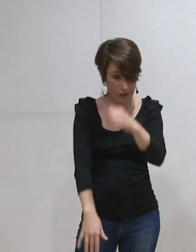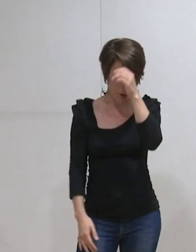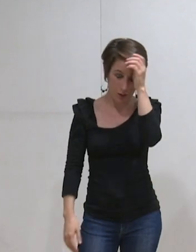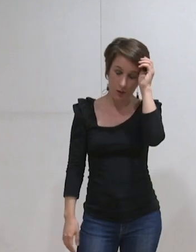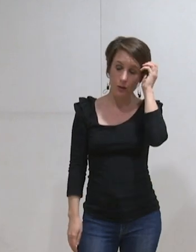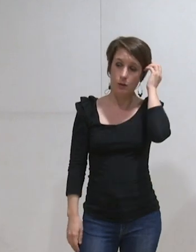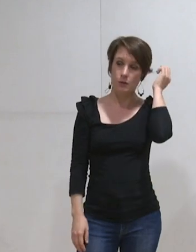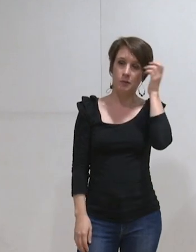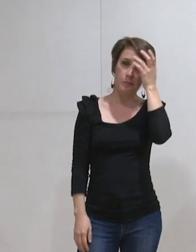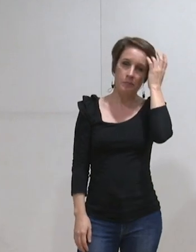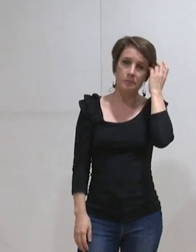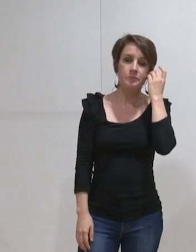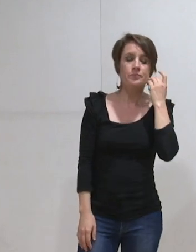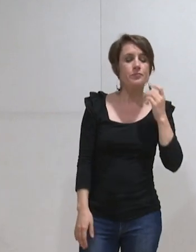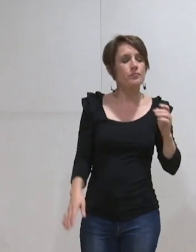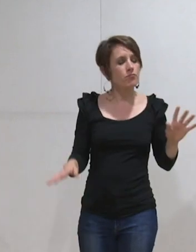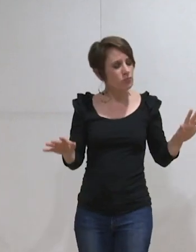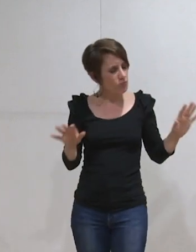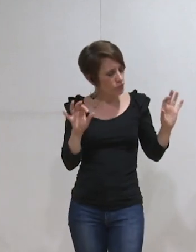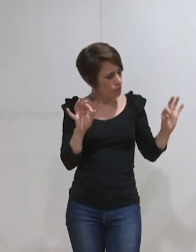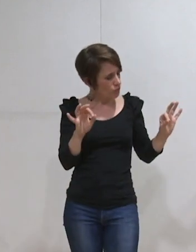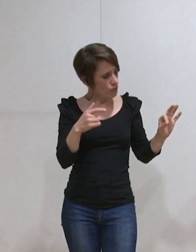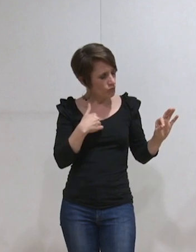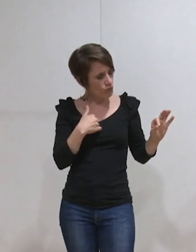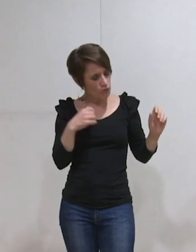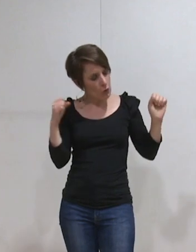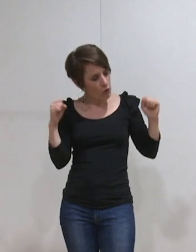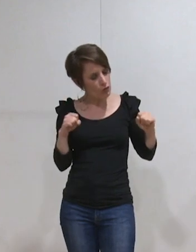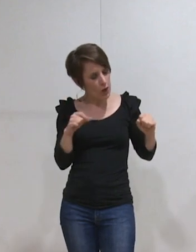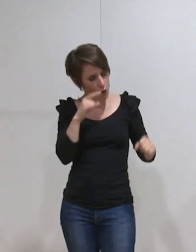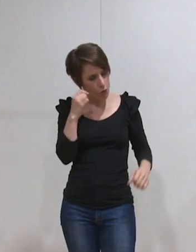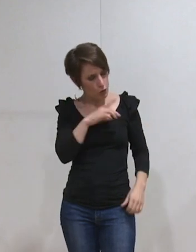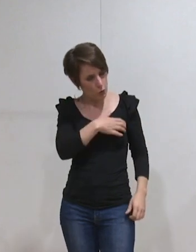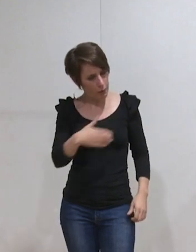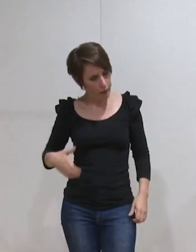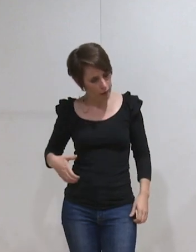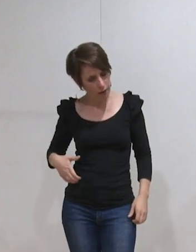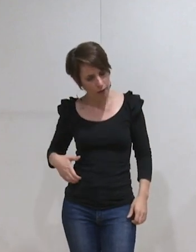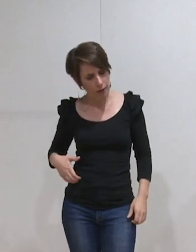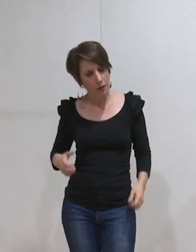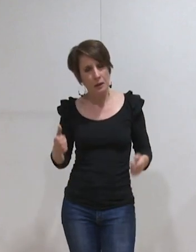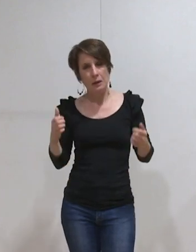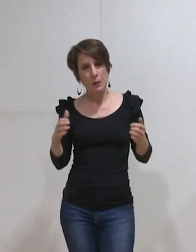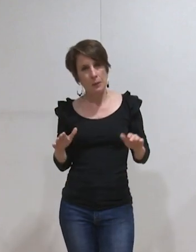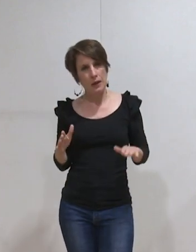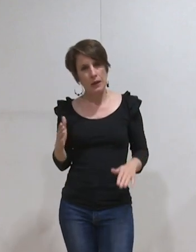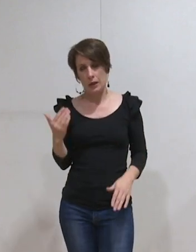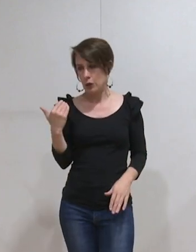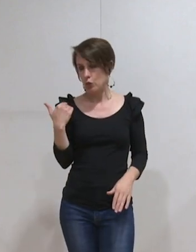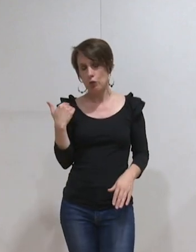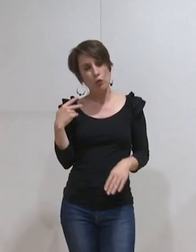délibérer je suis bien d'accord Monsieur le Maire il n'en demeure pas moins que depuis le le début de la